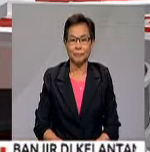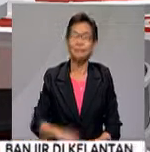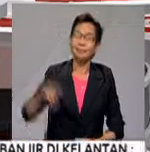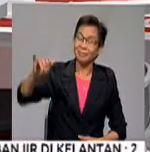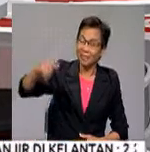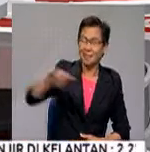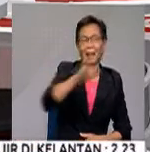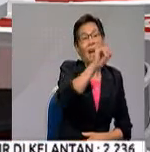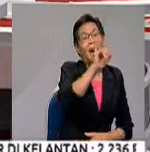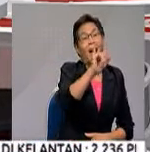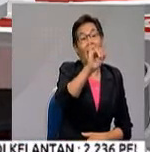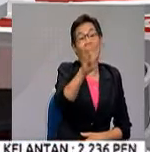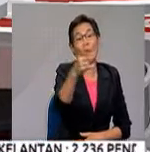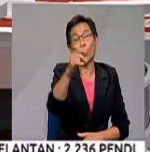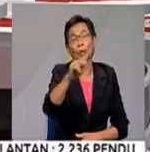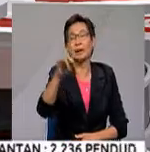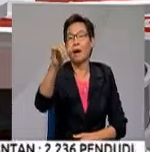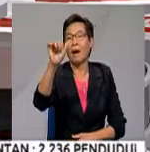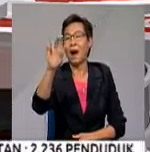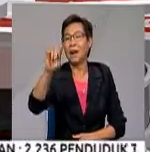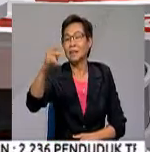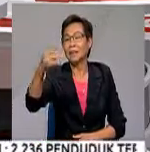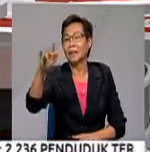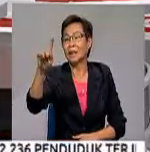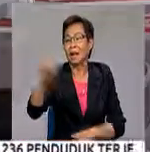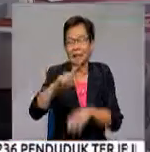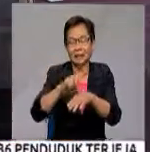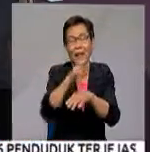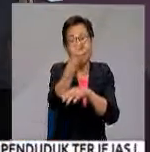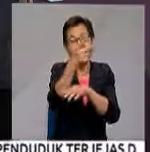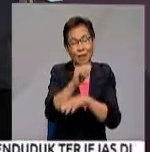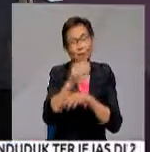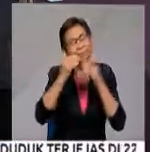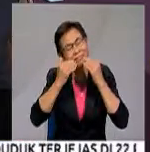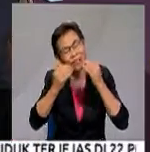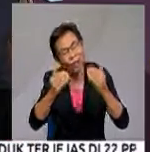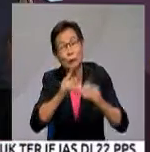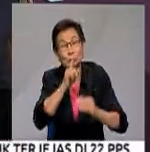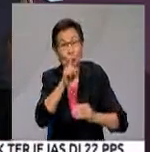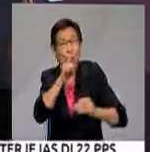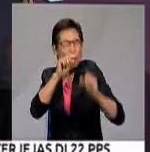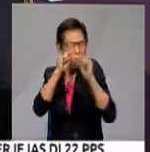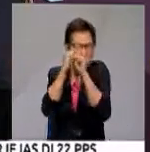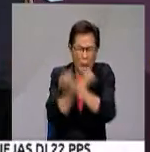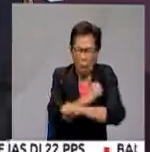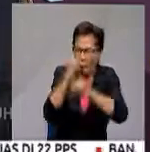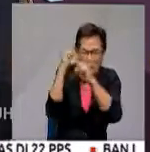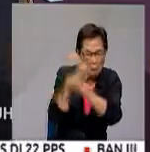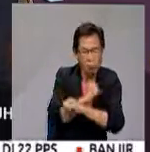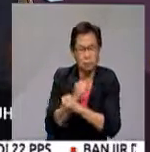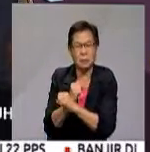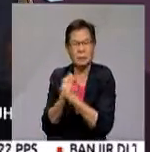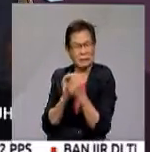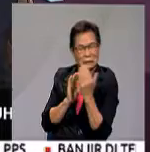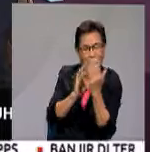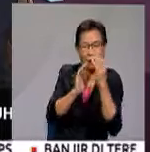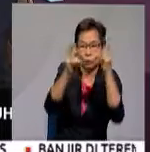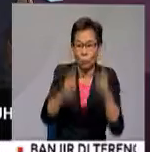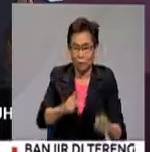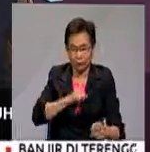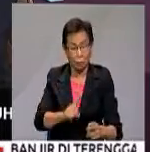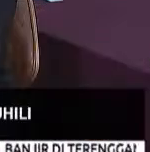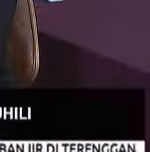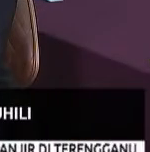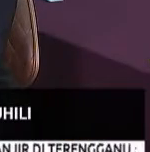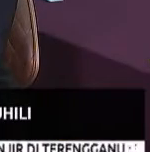Ya, Ivan Atikah di Angkasa Puri, terima kasih. Sesungguhnya cabaran yang menanti ataupun yang dihadapi oleh umat Islam